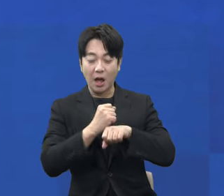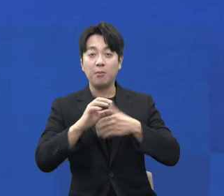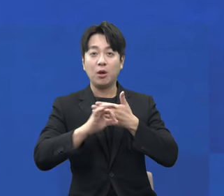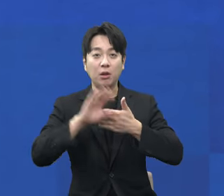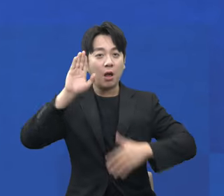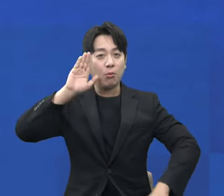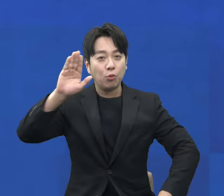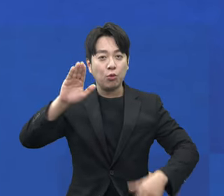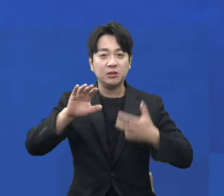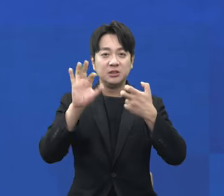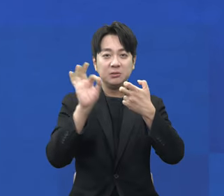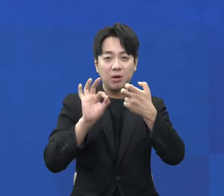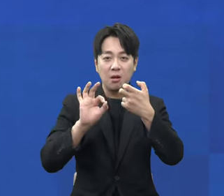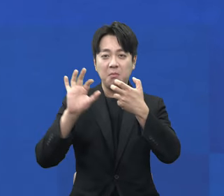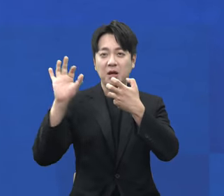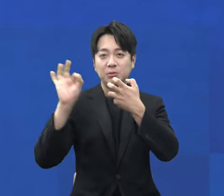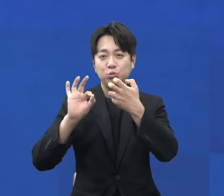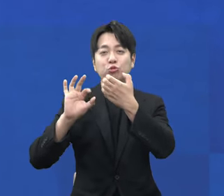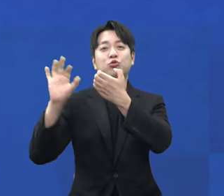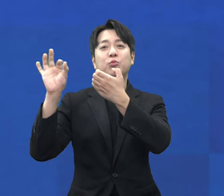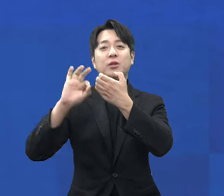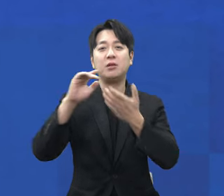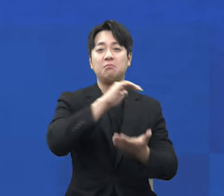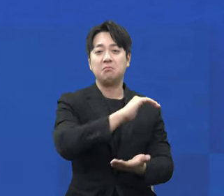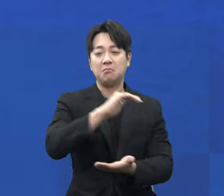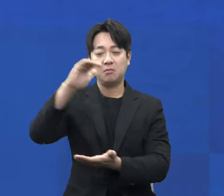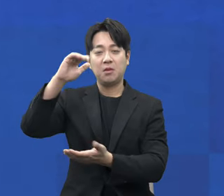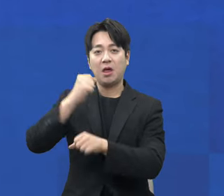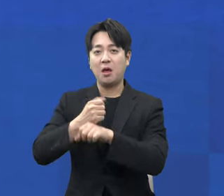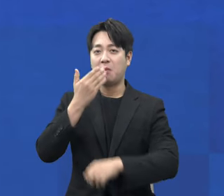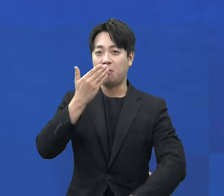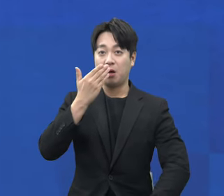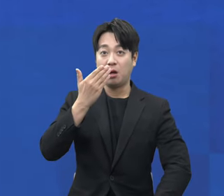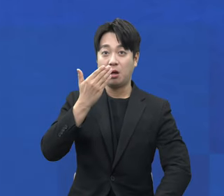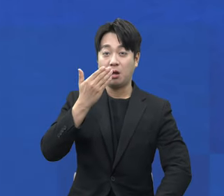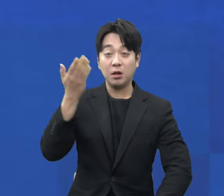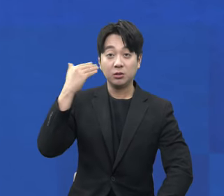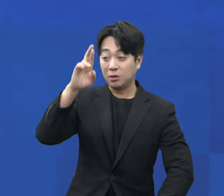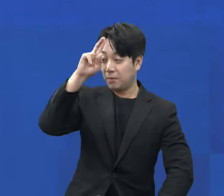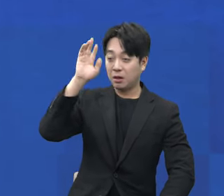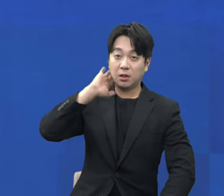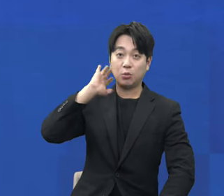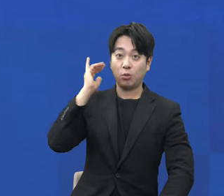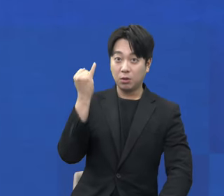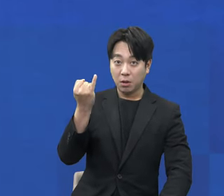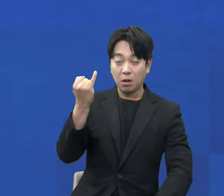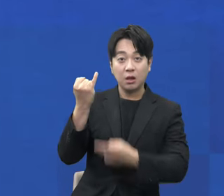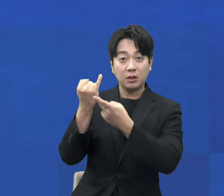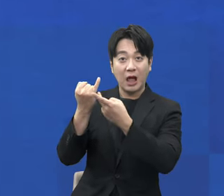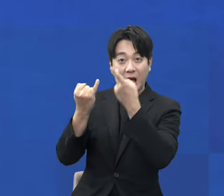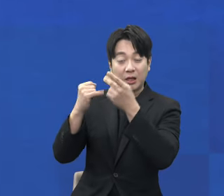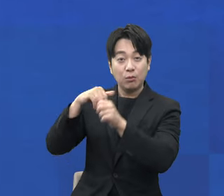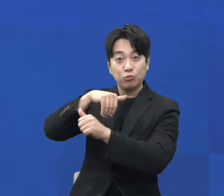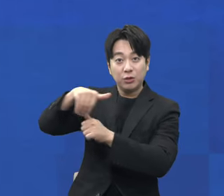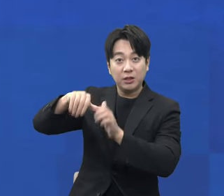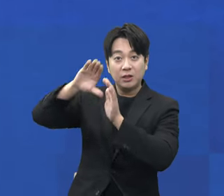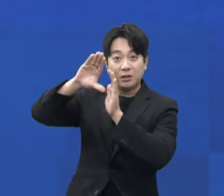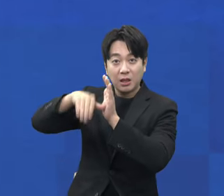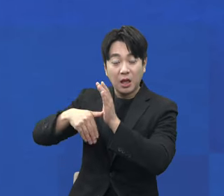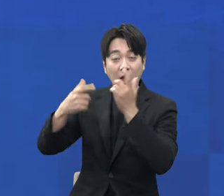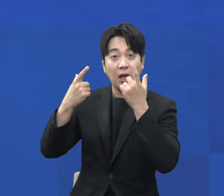80%, 90%가 됩니다. 박근혜 탄핵 국면에 이랬으니까 이번에도 이래야